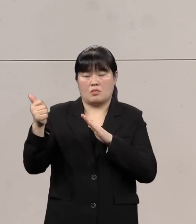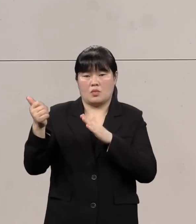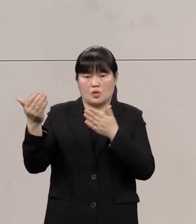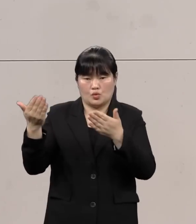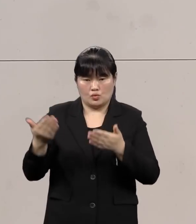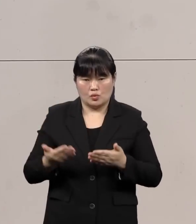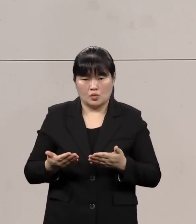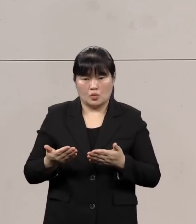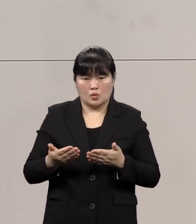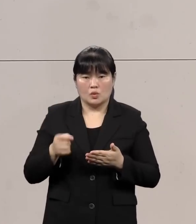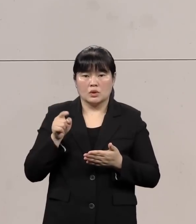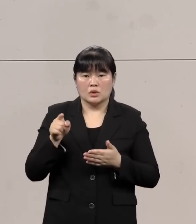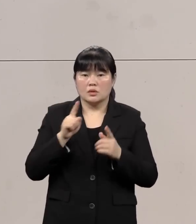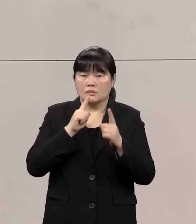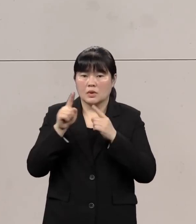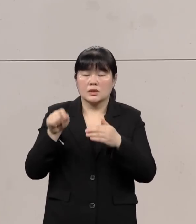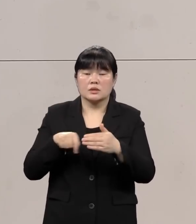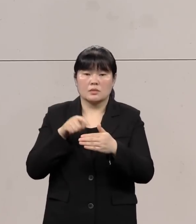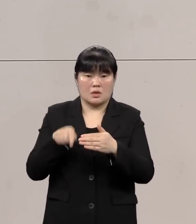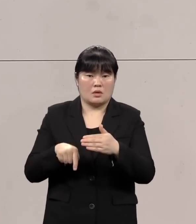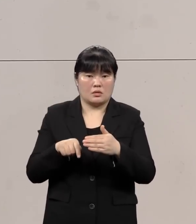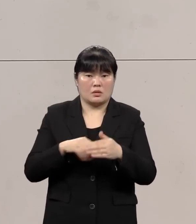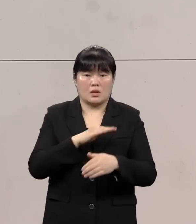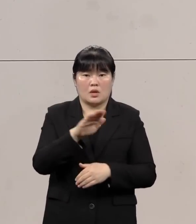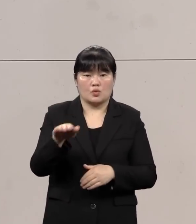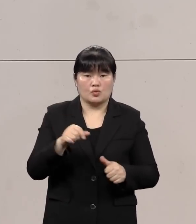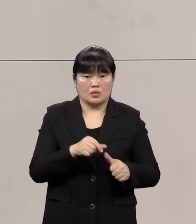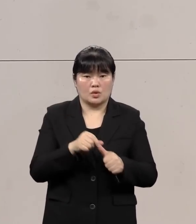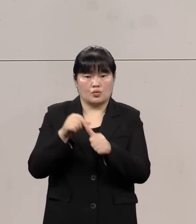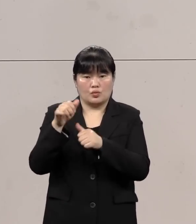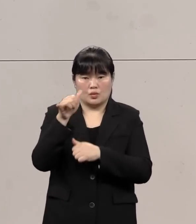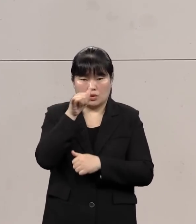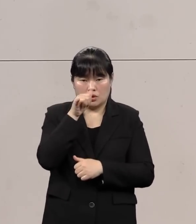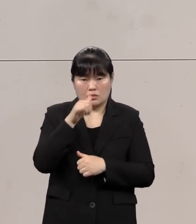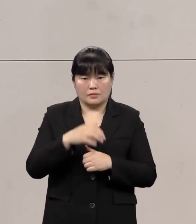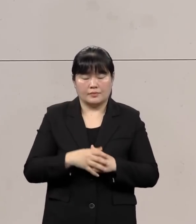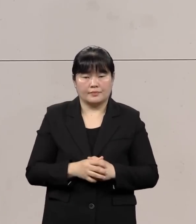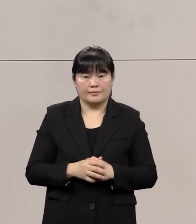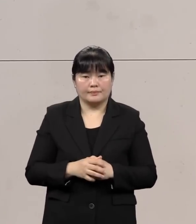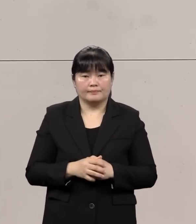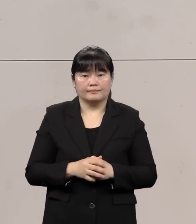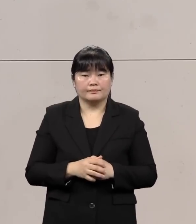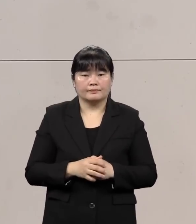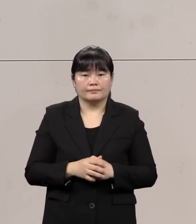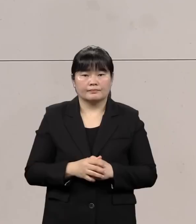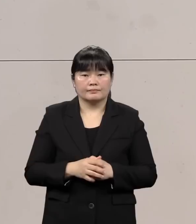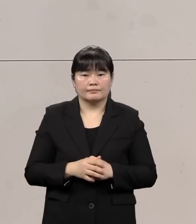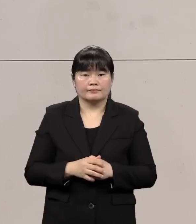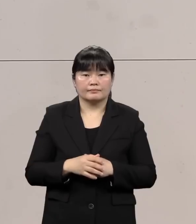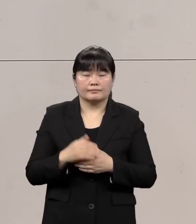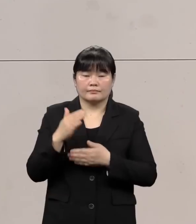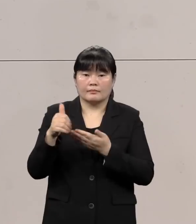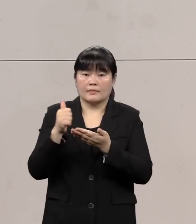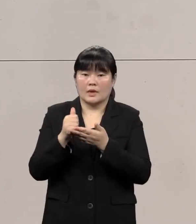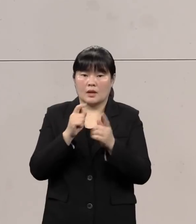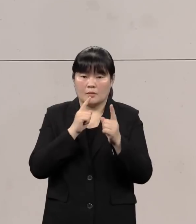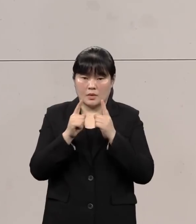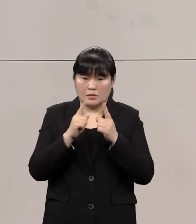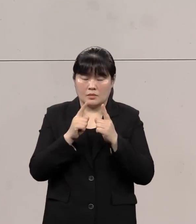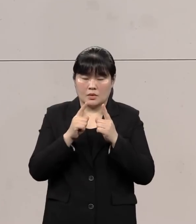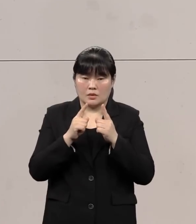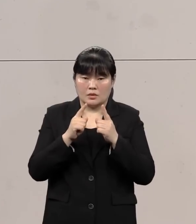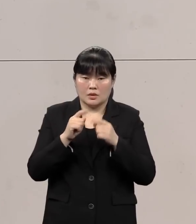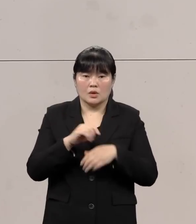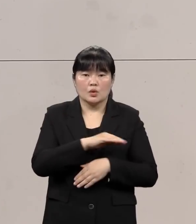주어졌으며이 말씀 안에 우리의 구원이 빛나고 있습니다 말씀에는 주님께서 언제나